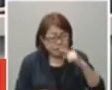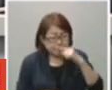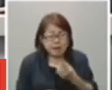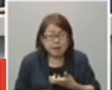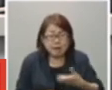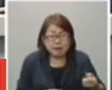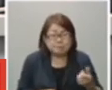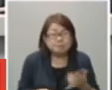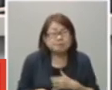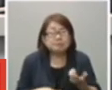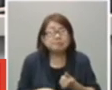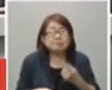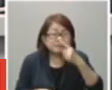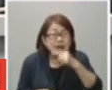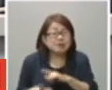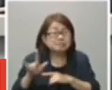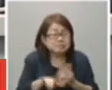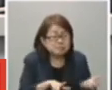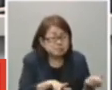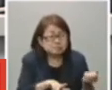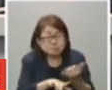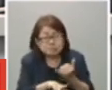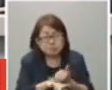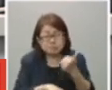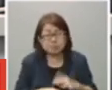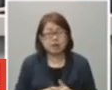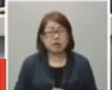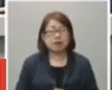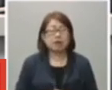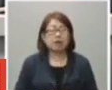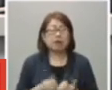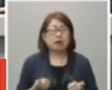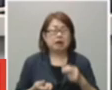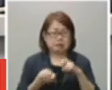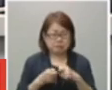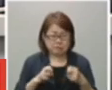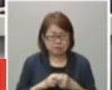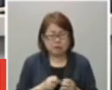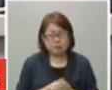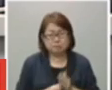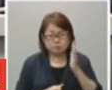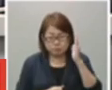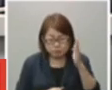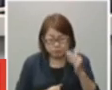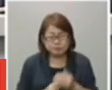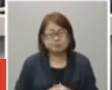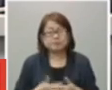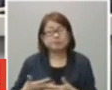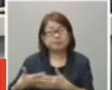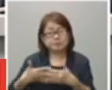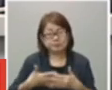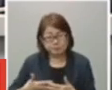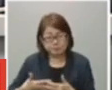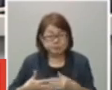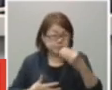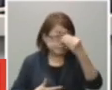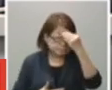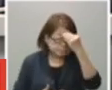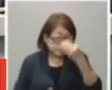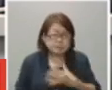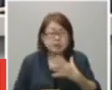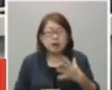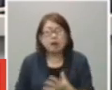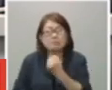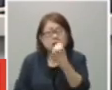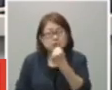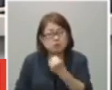าและเป็นไงท่านประธานก็โป๊ะแตกไงวันรุ่งขึ้นสหรัฐอเมริกากับญี่ปุ่นเขาเหมาเครื่องบิน